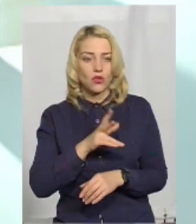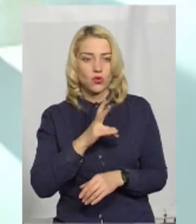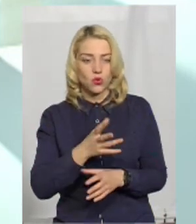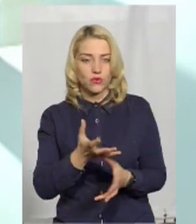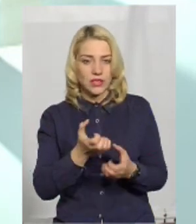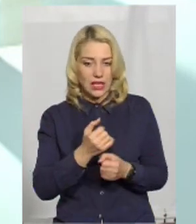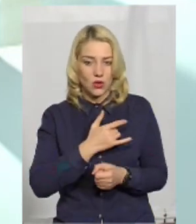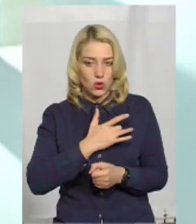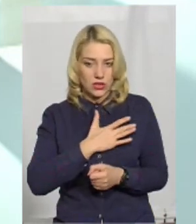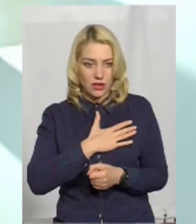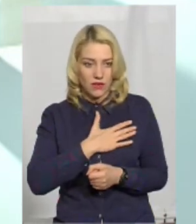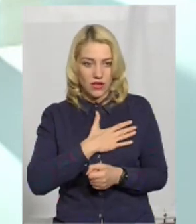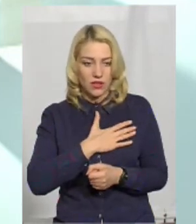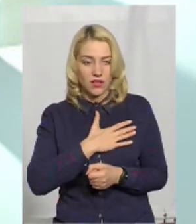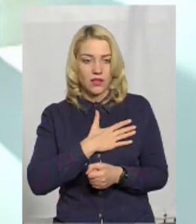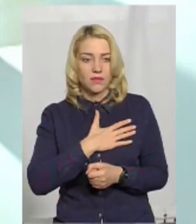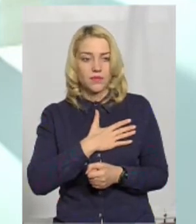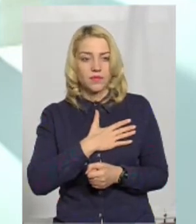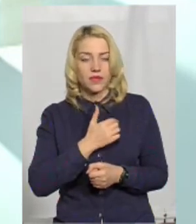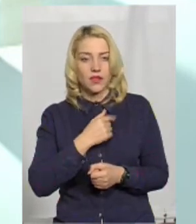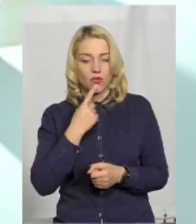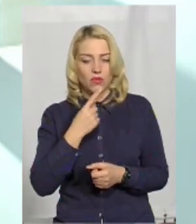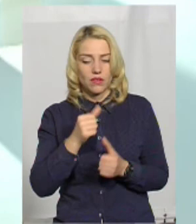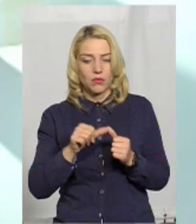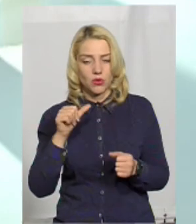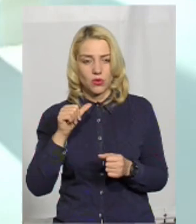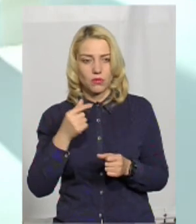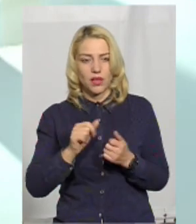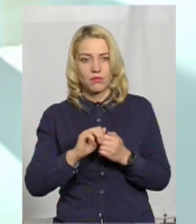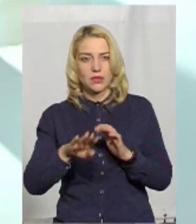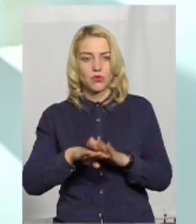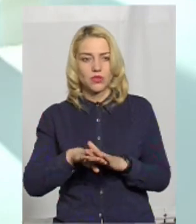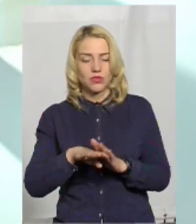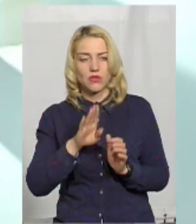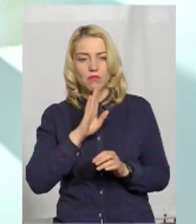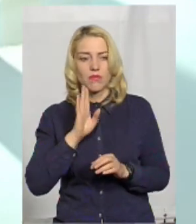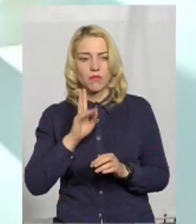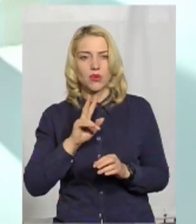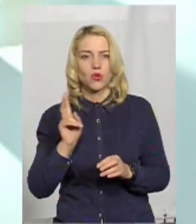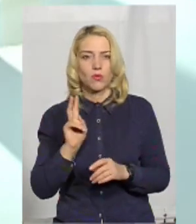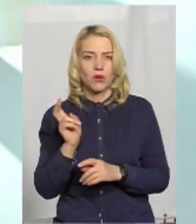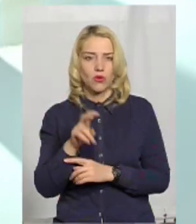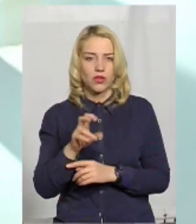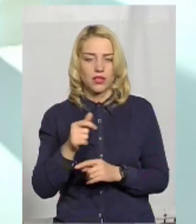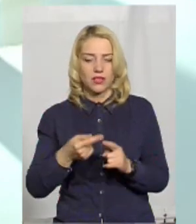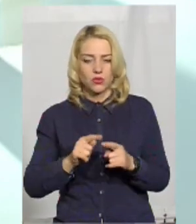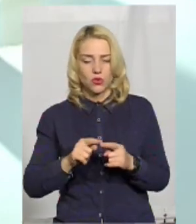які усиновили. Я, по-моєму, говорила, це минулі передачі, та наша мама з Кам'янця-Подільського, яка виходила на передачу,